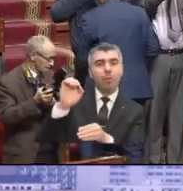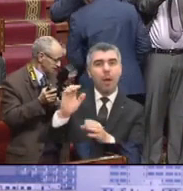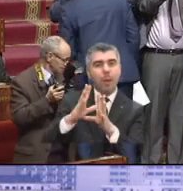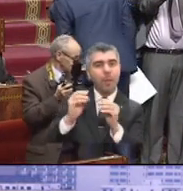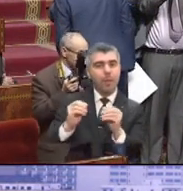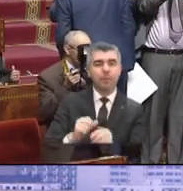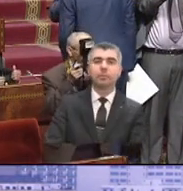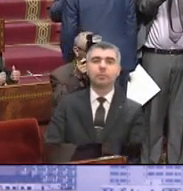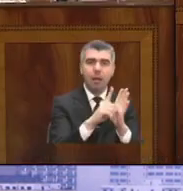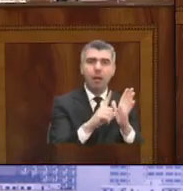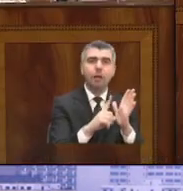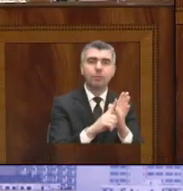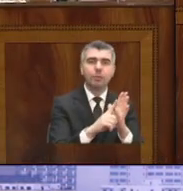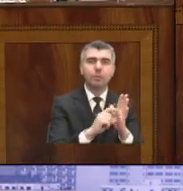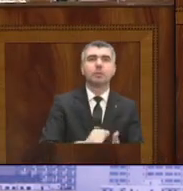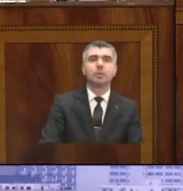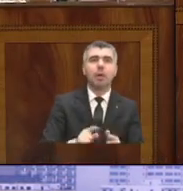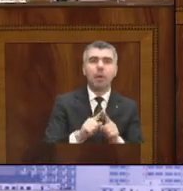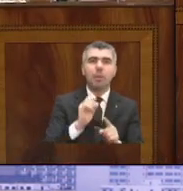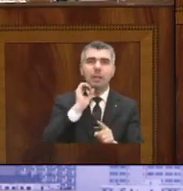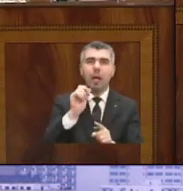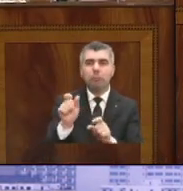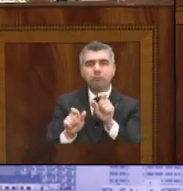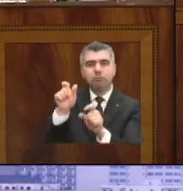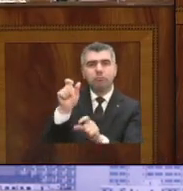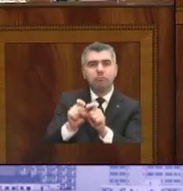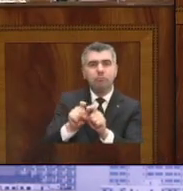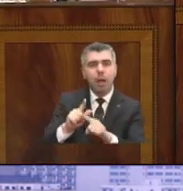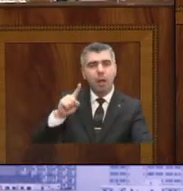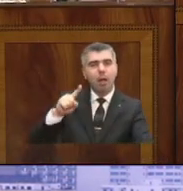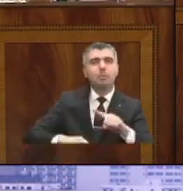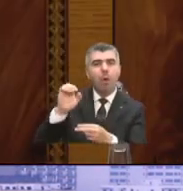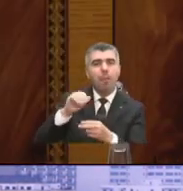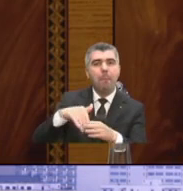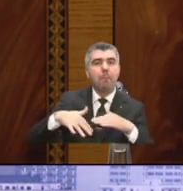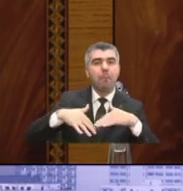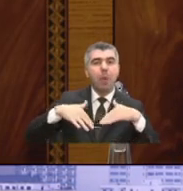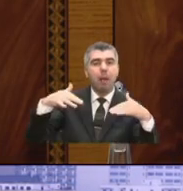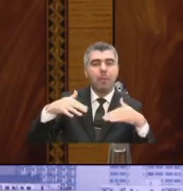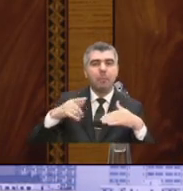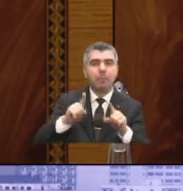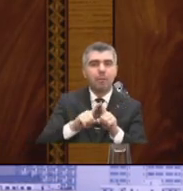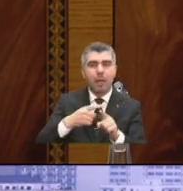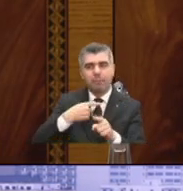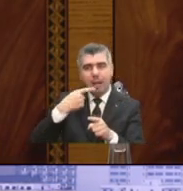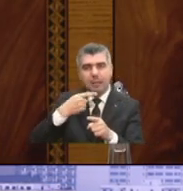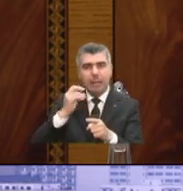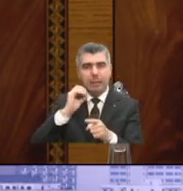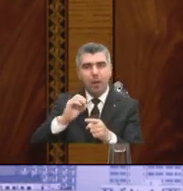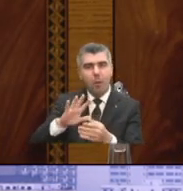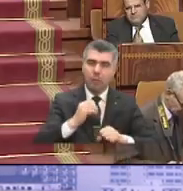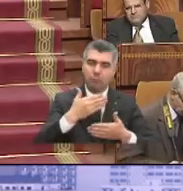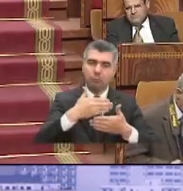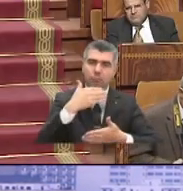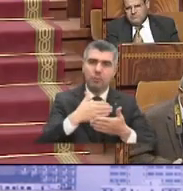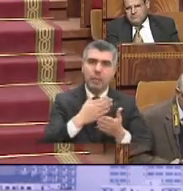نتكلمو نعم هو يواكب النقاش العمومي ولكن هل هو يواكبه بنفس الجديه وبنفس الحموله التي يعاني منها